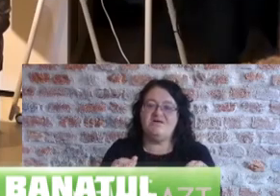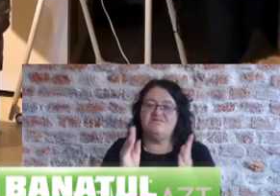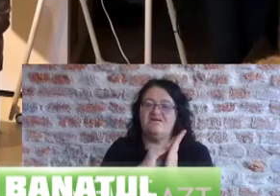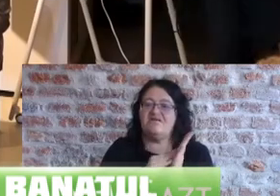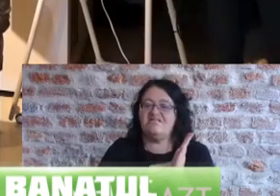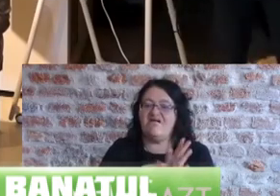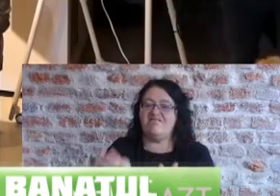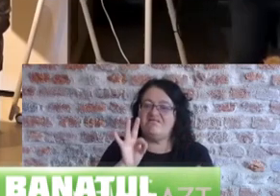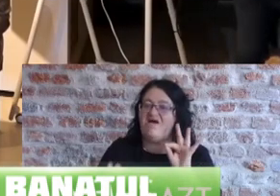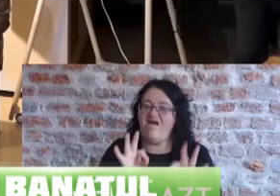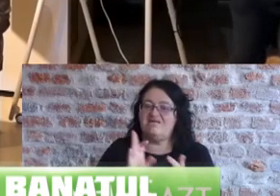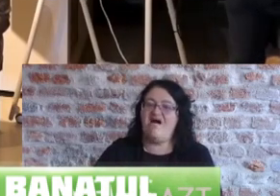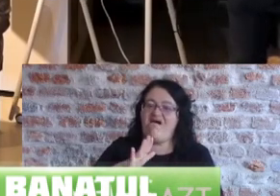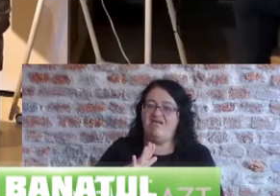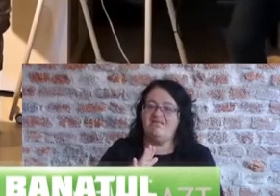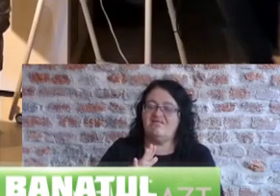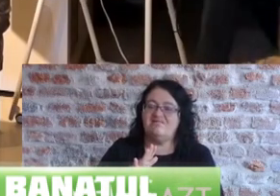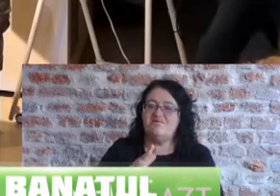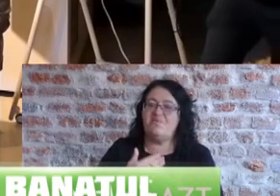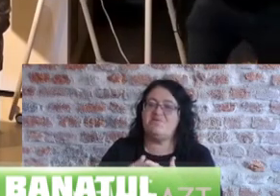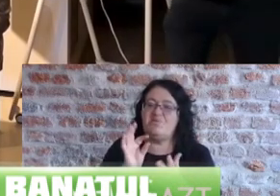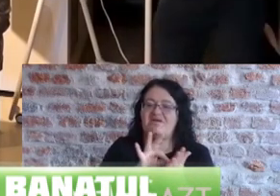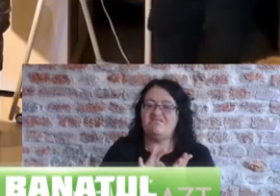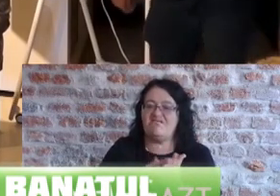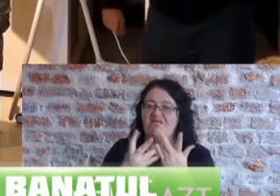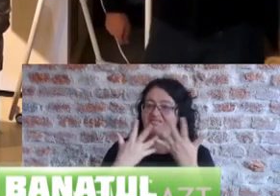criterii de selecție a calității, pe